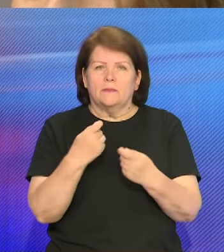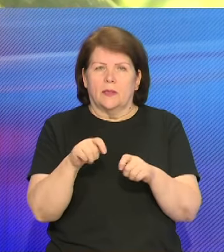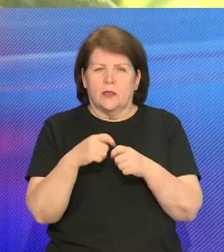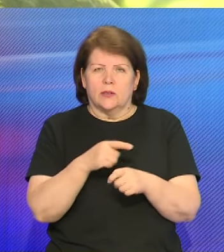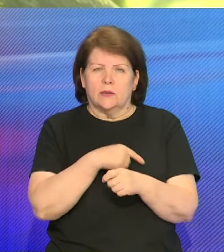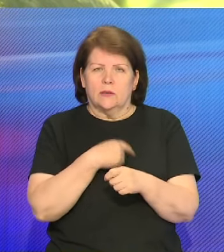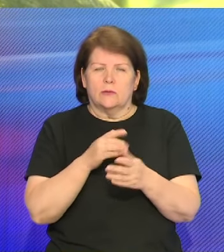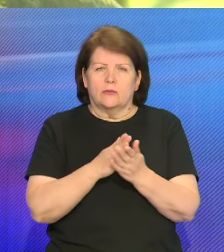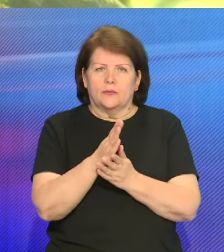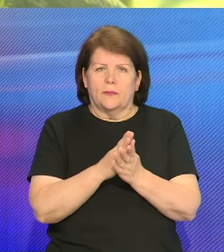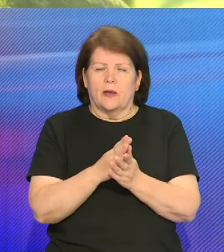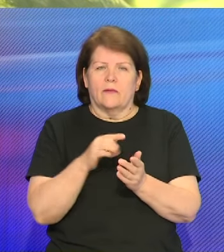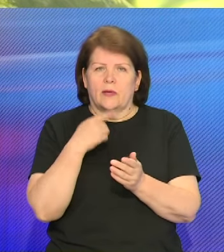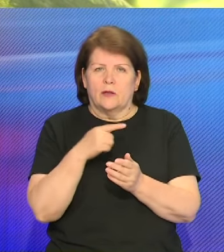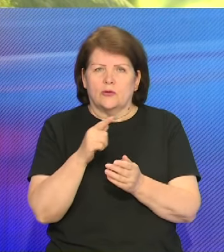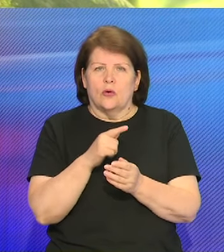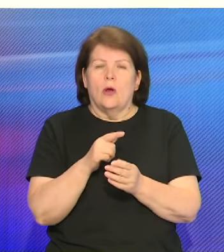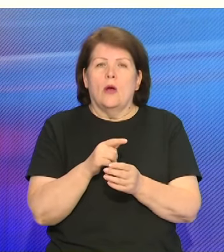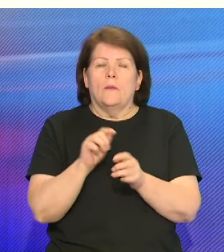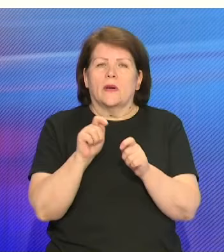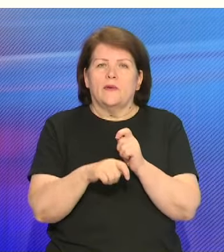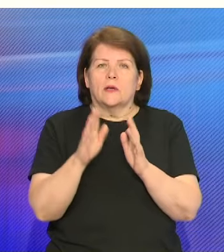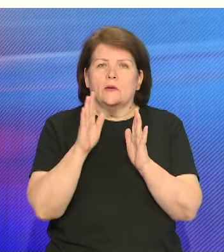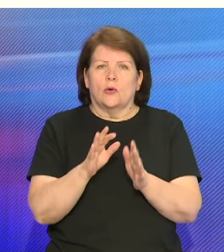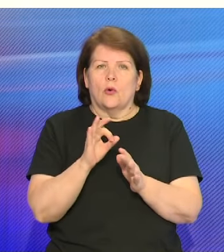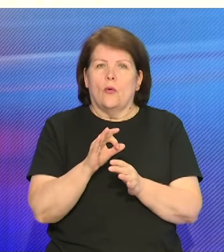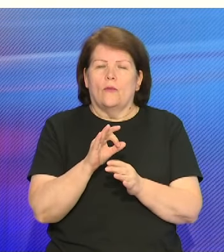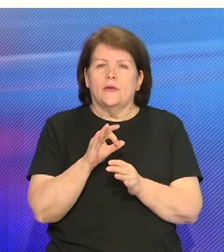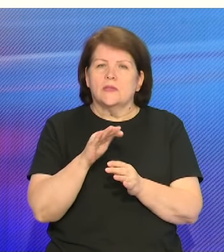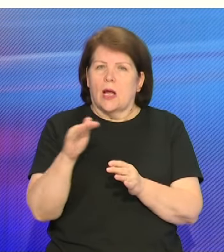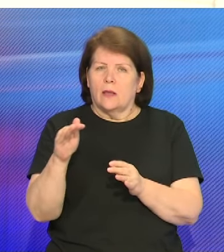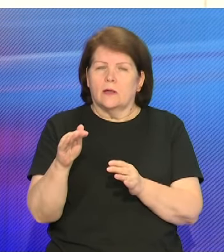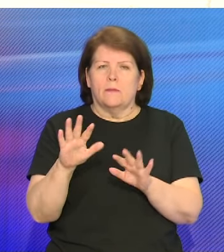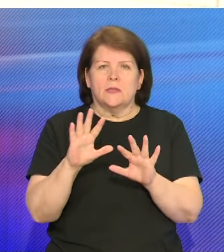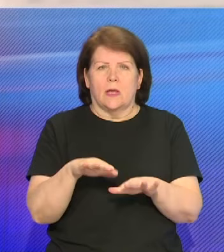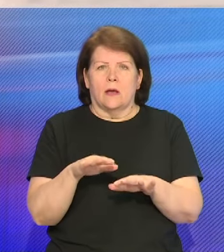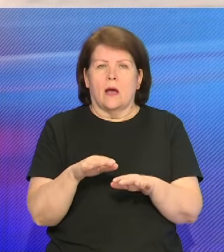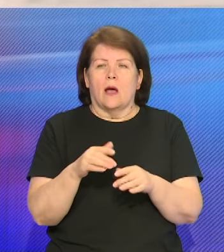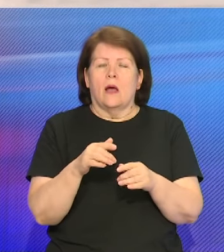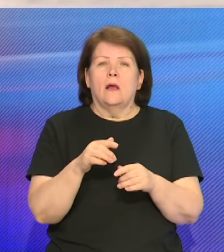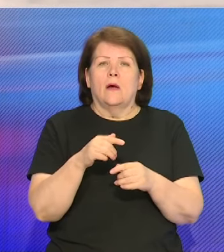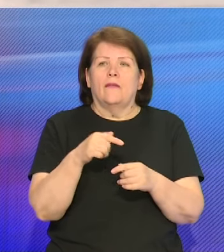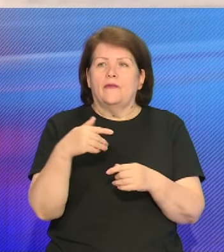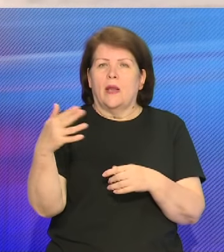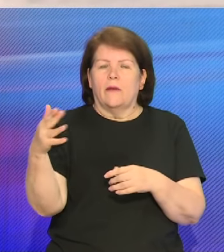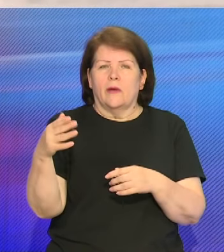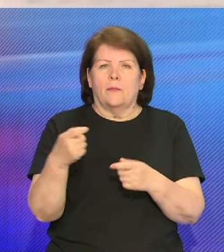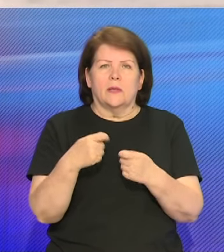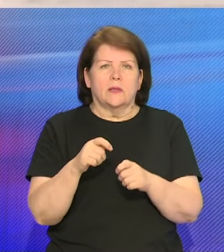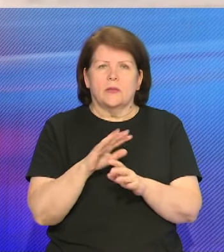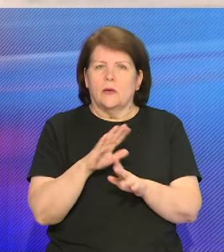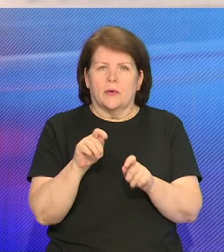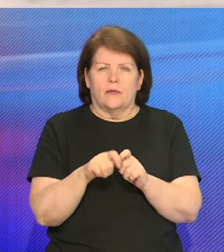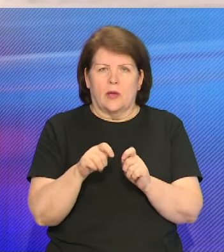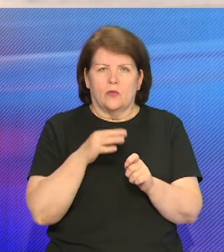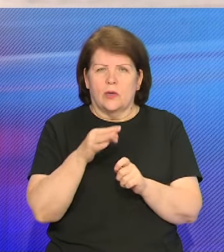пробы берутся только у официальных кропках гандлю. За стихийные яны отказности не несут. Не проводится надзорное мероприятие, лабораторный контроль